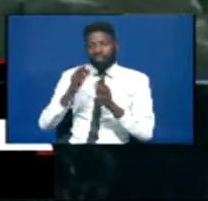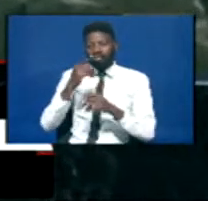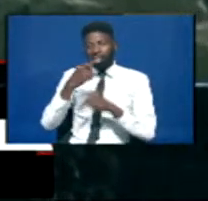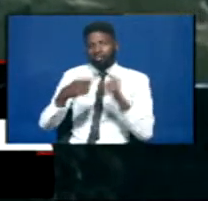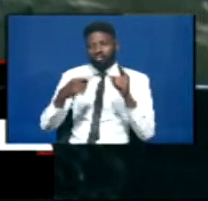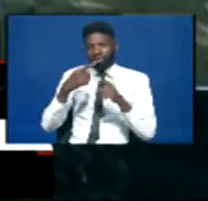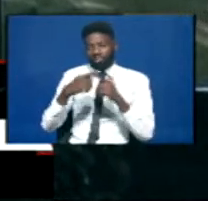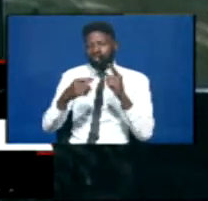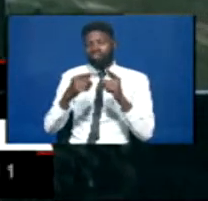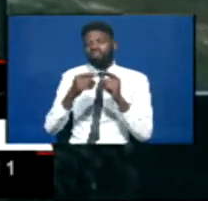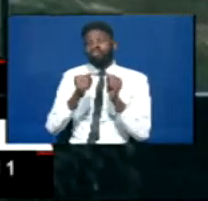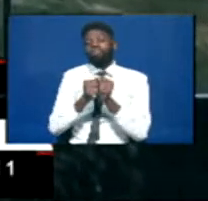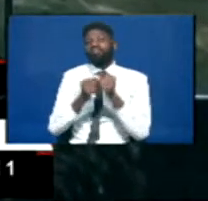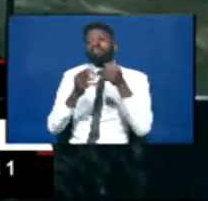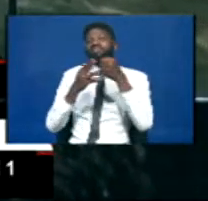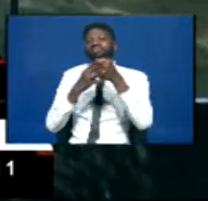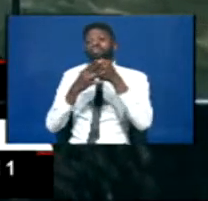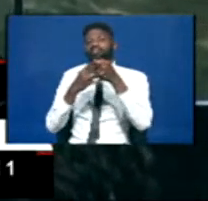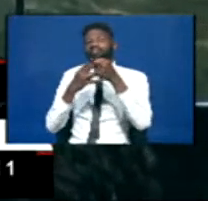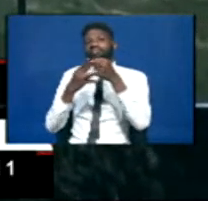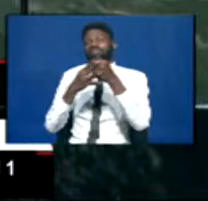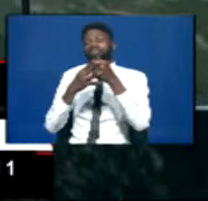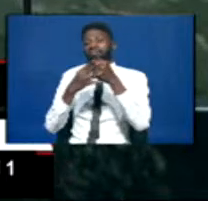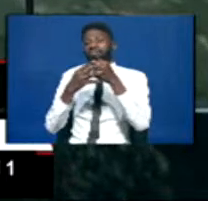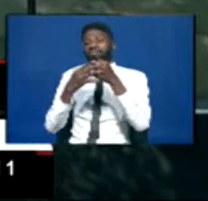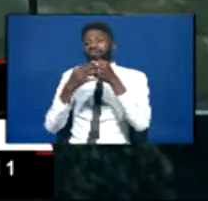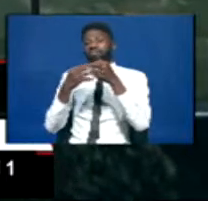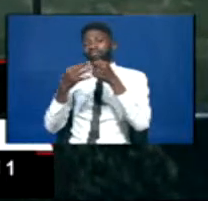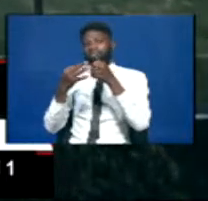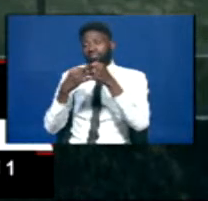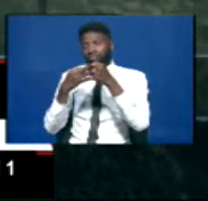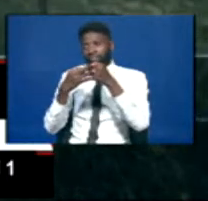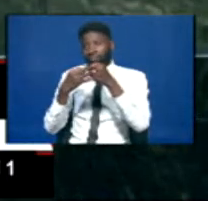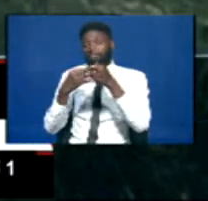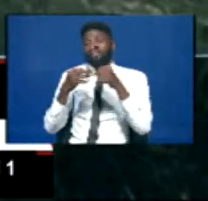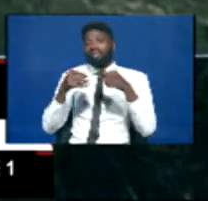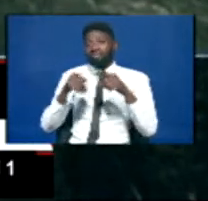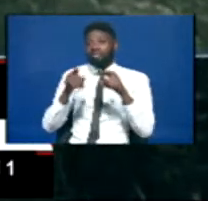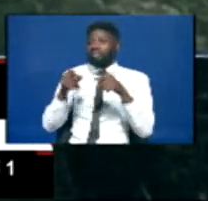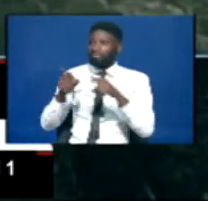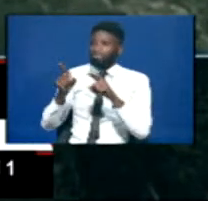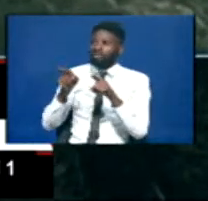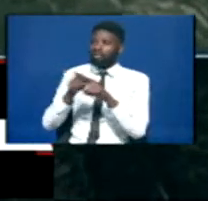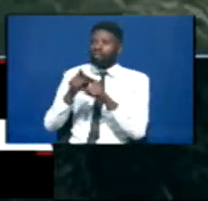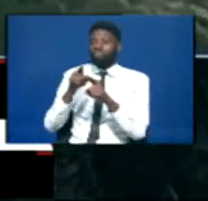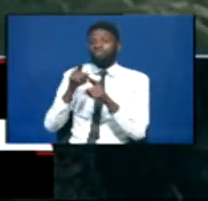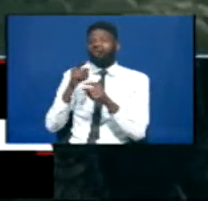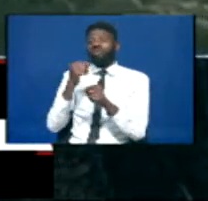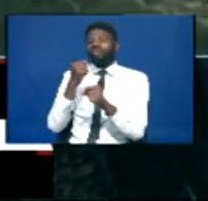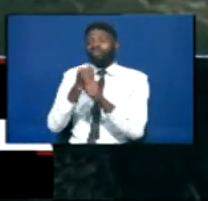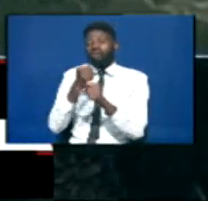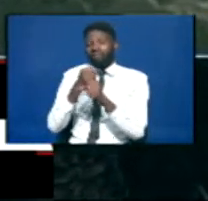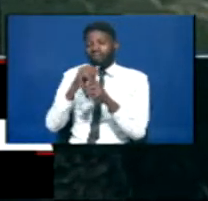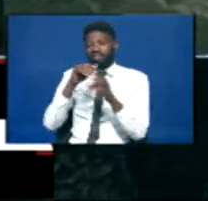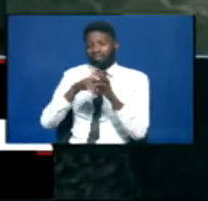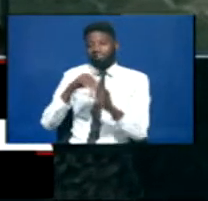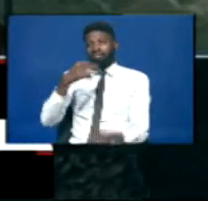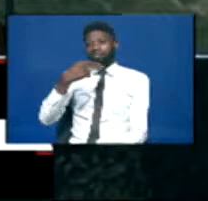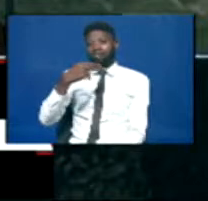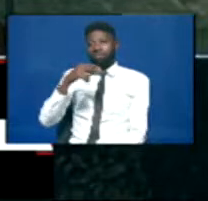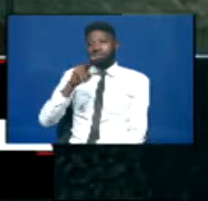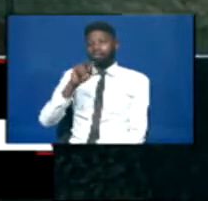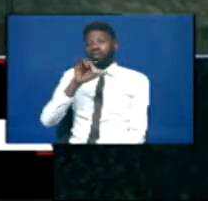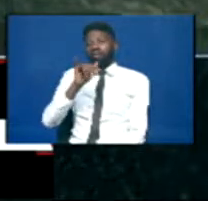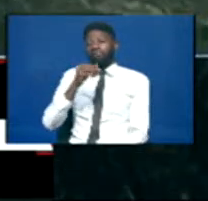1958, kwa sasa ni mkurugenzi kuhusu uendelevu wa mazingira katika afisi ya rais wa Hungary. Amehudumu katika nyadhifa